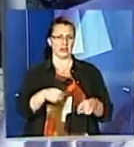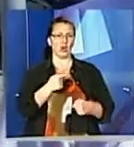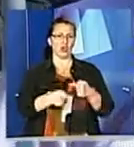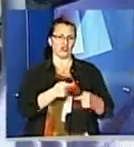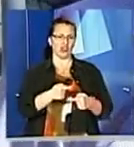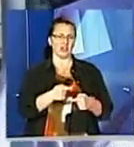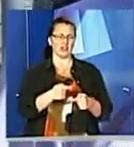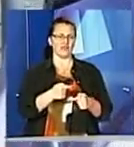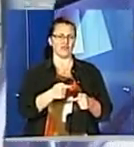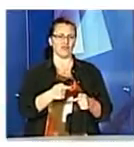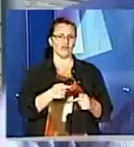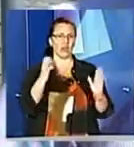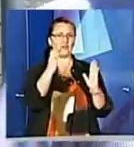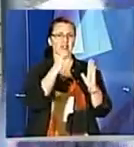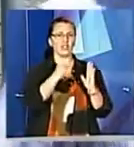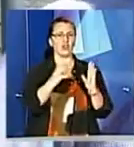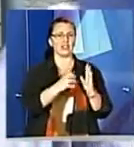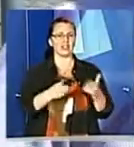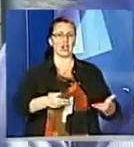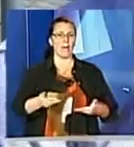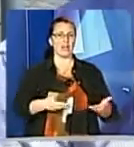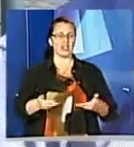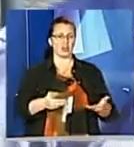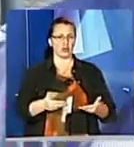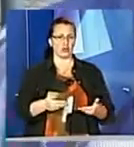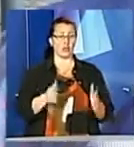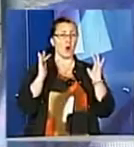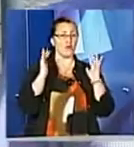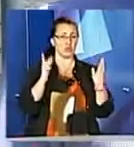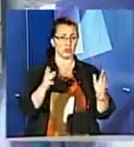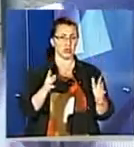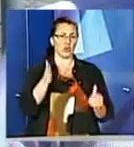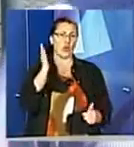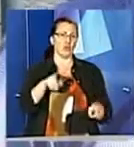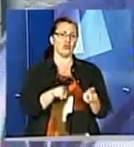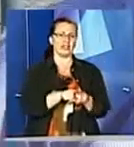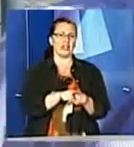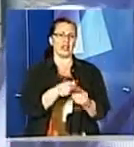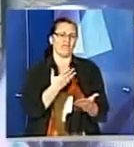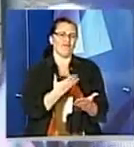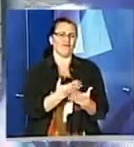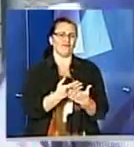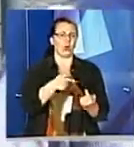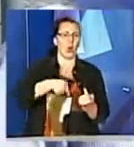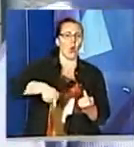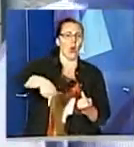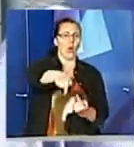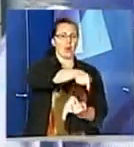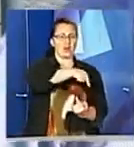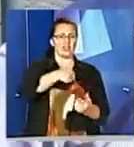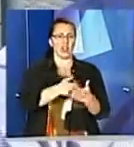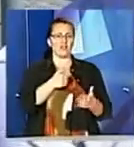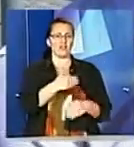встановлення знаків пішохідної зони. Загалом по проспекту Свободи в нас тут вийде таке собі кільце від